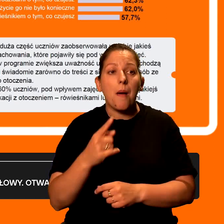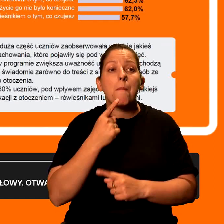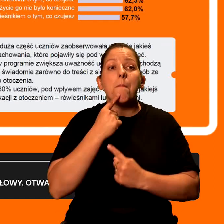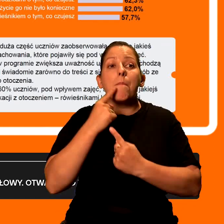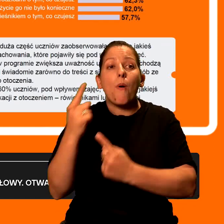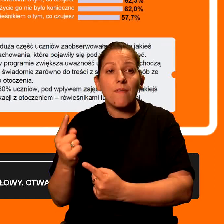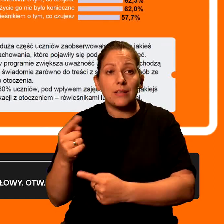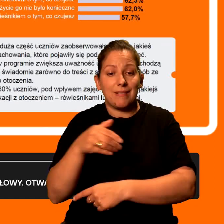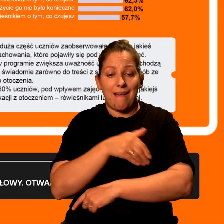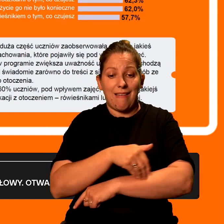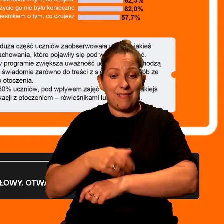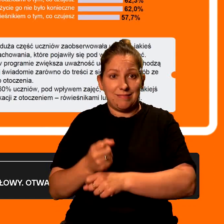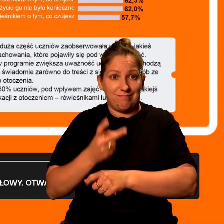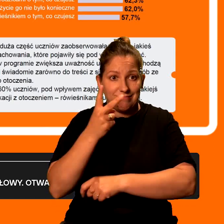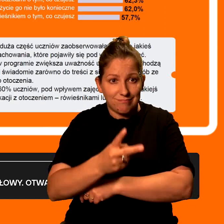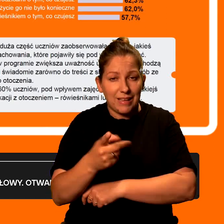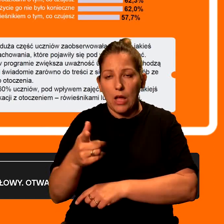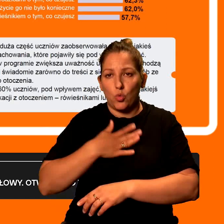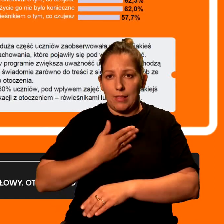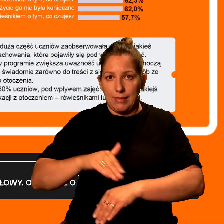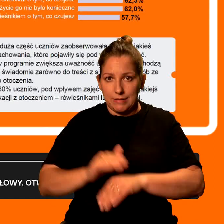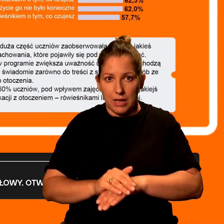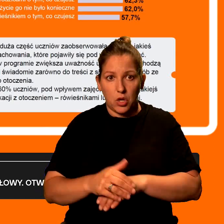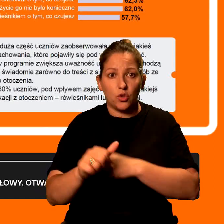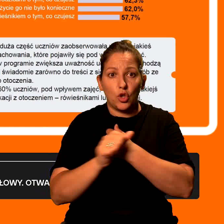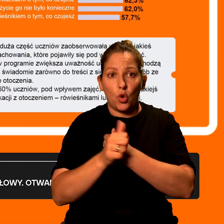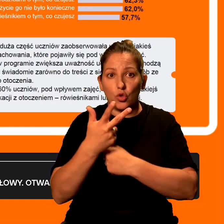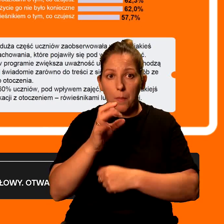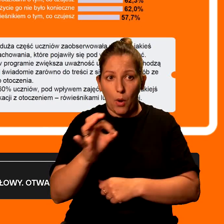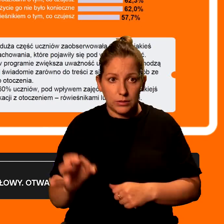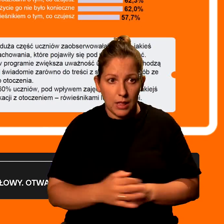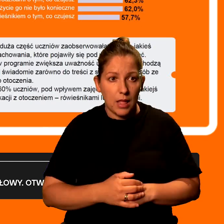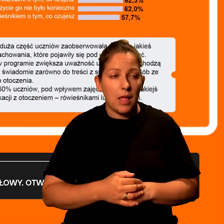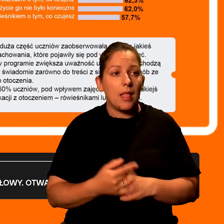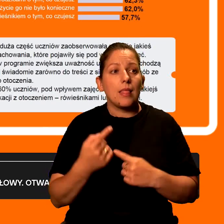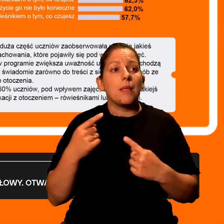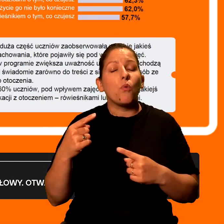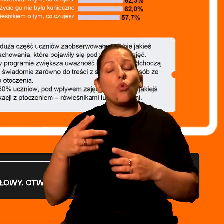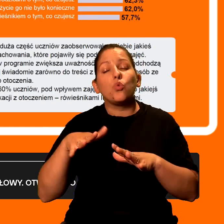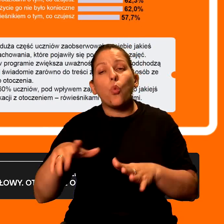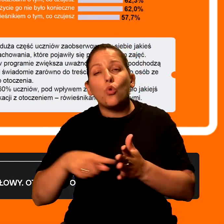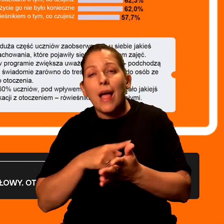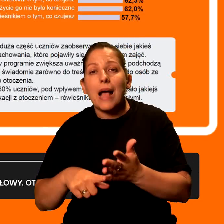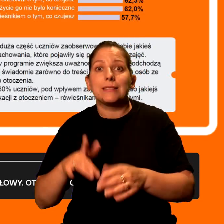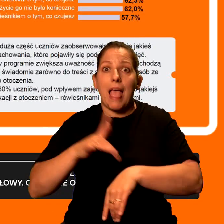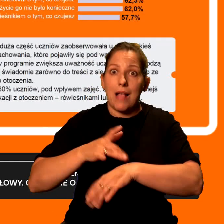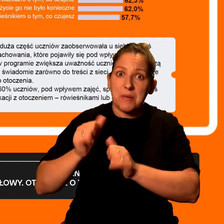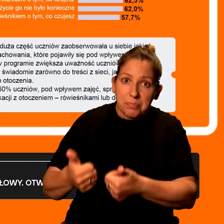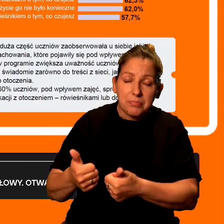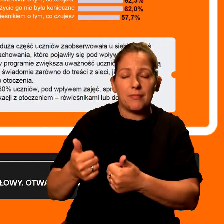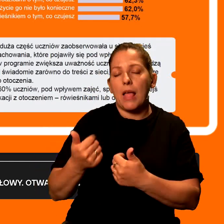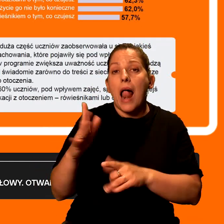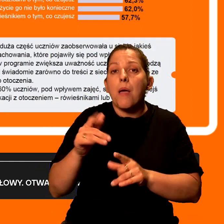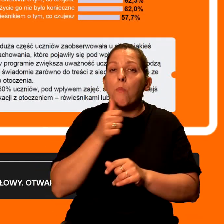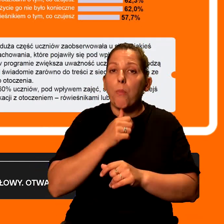kto przekraczał twoje granice, że się na to nie zgadzasz. 63% mówi. Nie pytaliśmy, czy dużo razy, czy skutecznie, to nie, ale w ogóle spróbowali